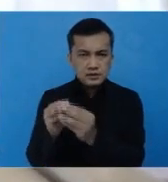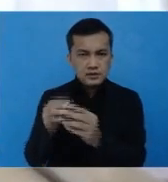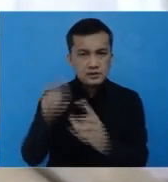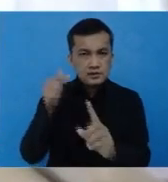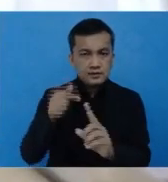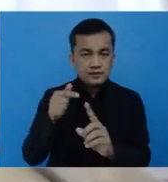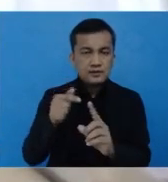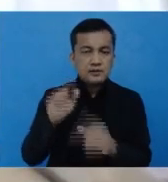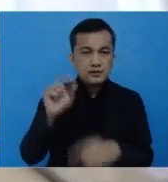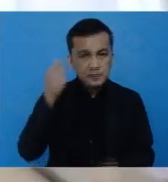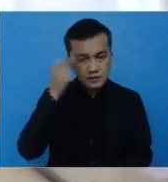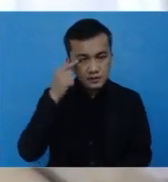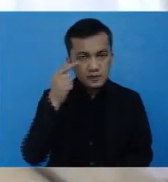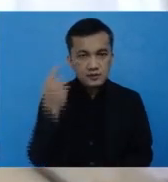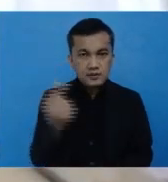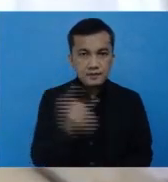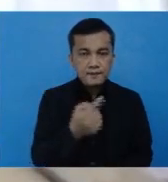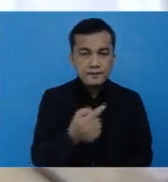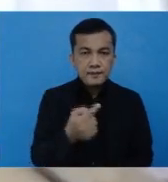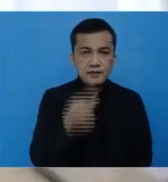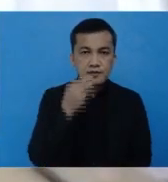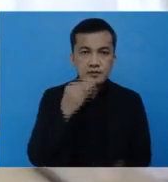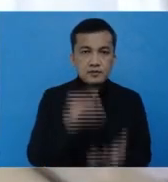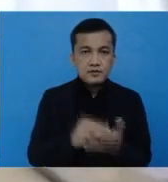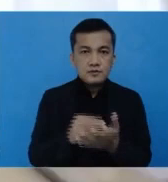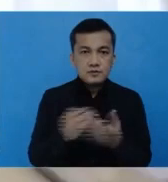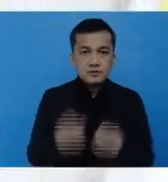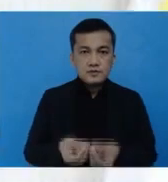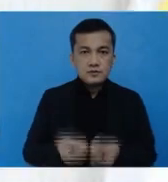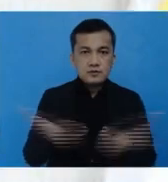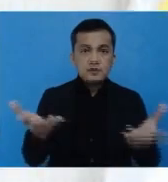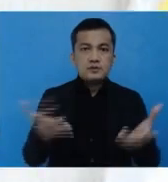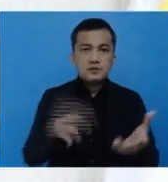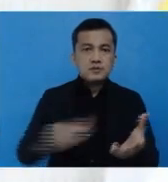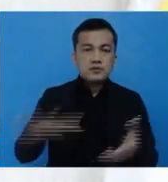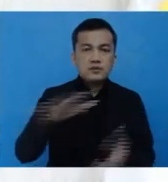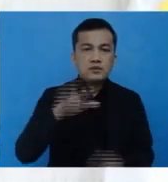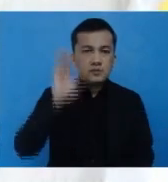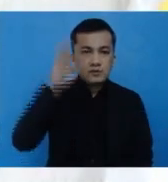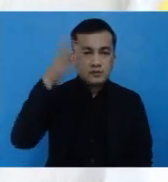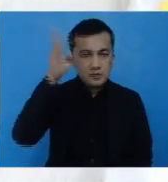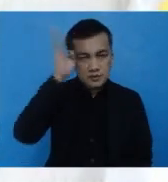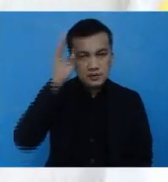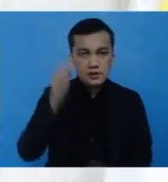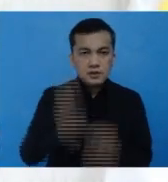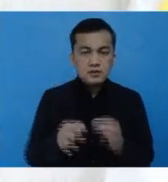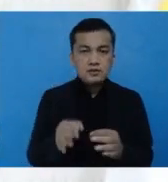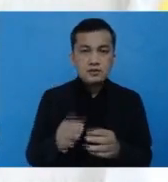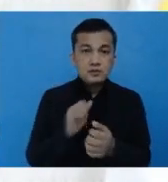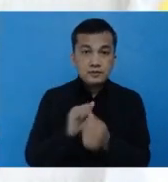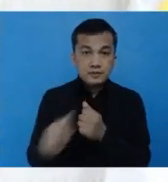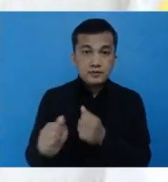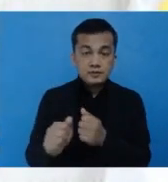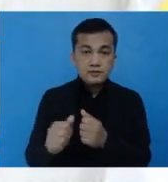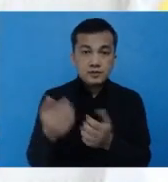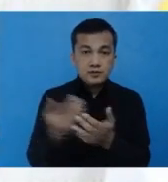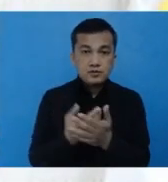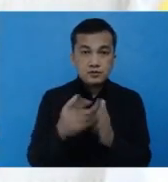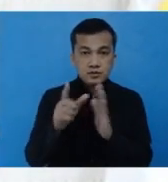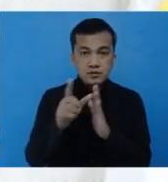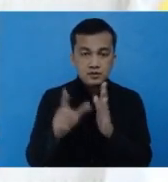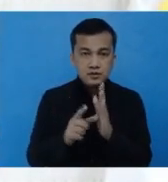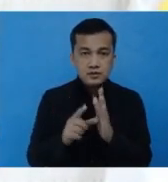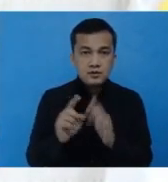ng bawat memo na ibababa sa buong birokrasya. Kung magpapasa ng mga bagong batas, unahin sana